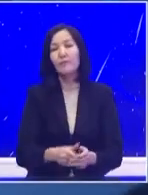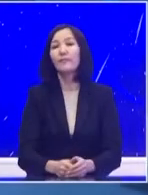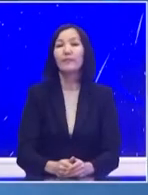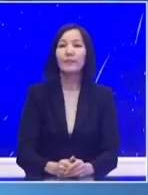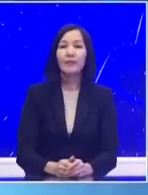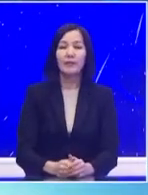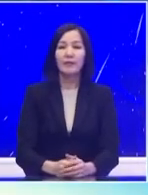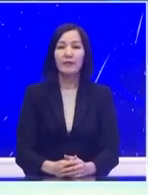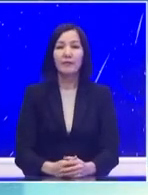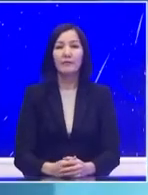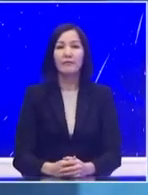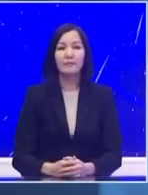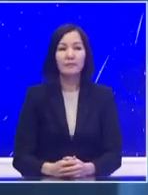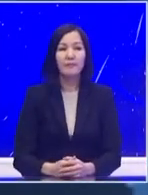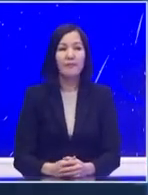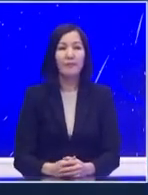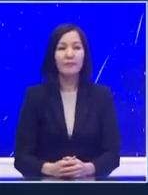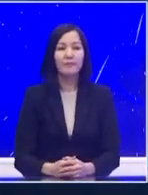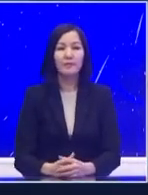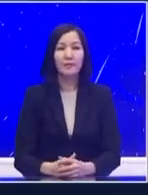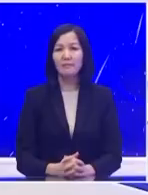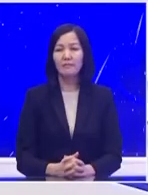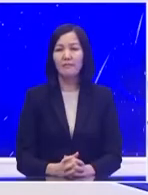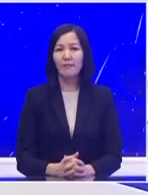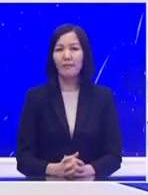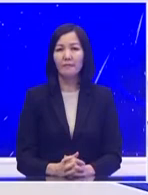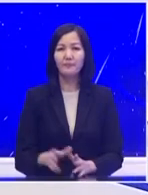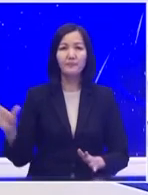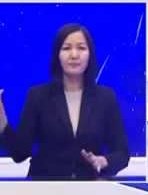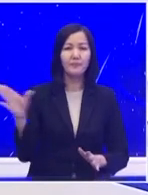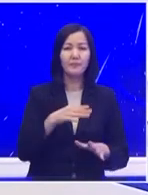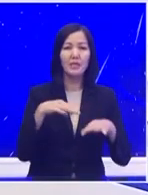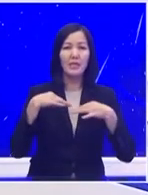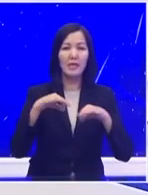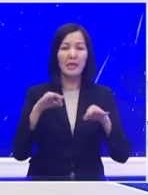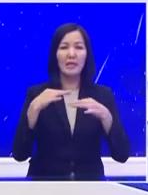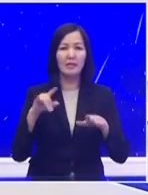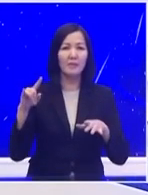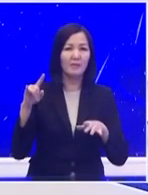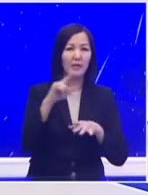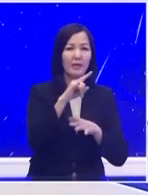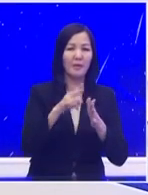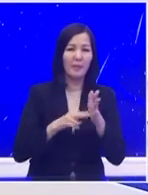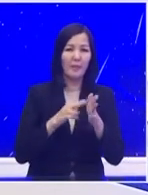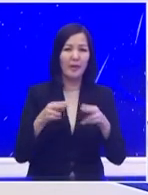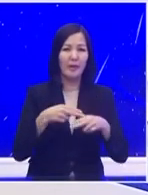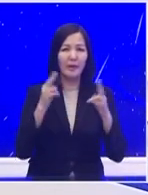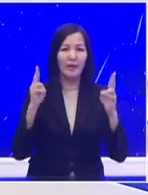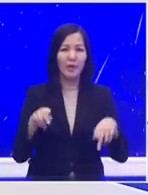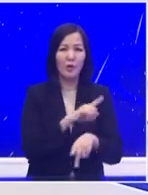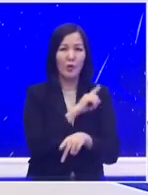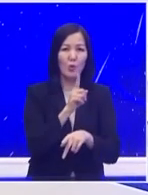Амангельдинов, Бекзат Кажимуканов, телеканал ЖТСУ. Во всех транспортных гаванях страны сейчас усилены